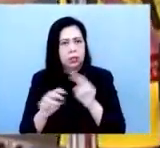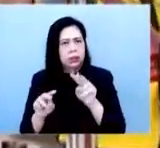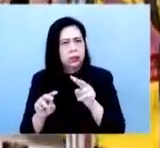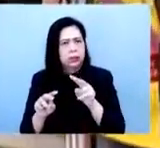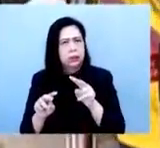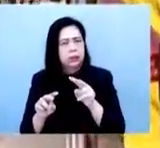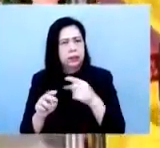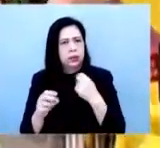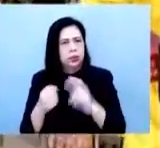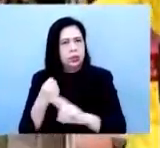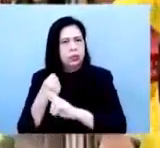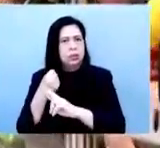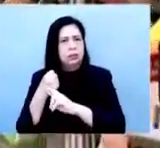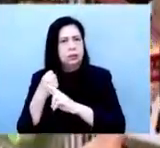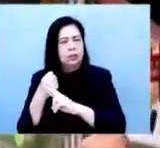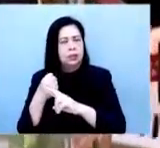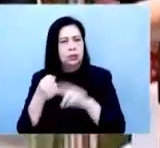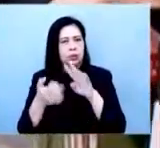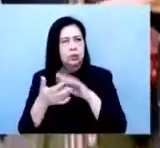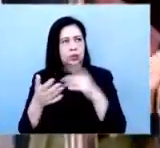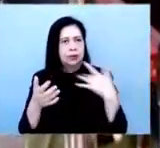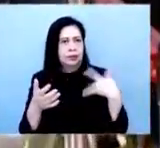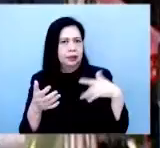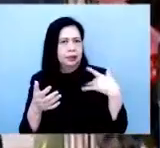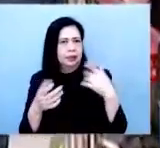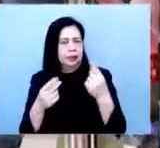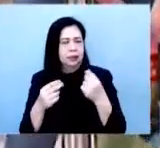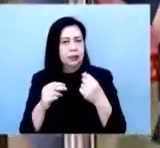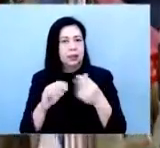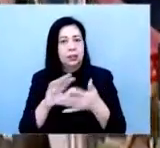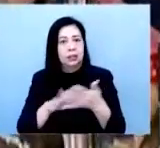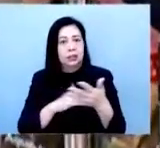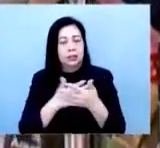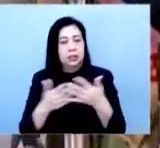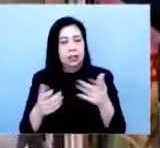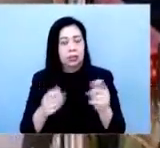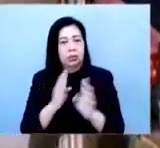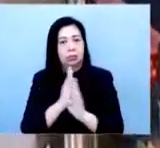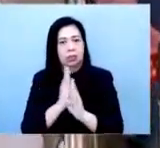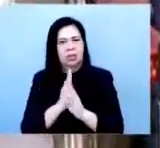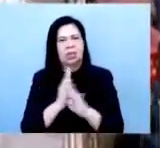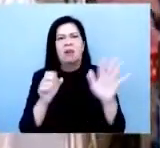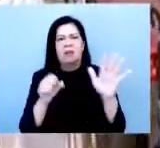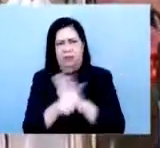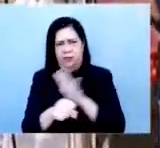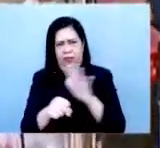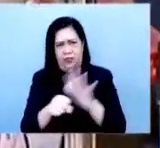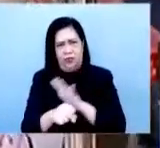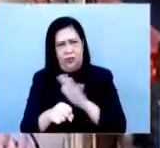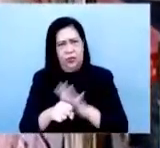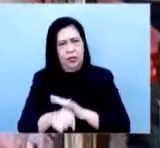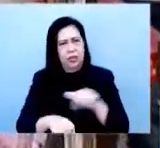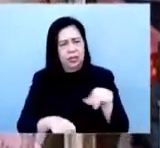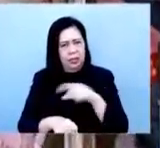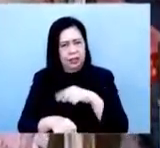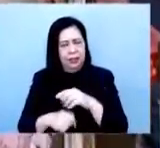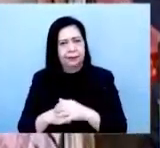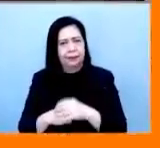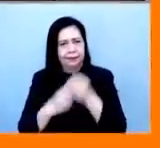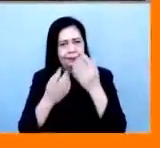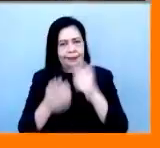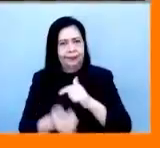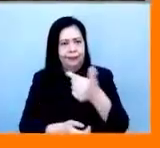yung reservation strategy na grid nito nga mga bus line ay punuan na nga ang mga ito. Balik sa inyo dyan,